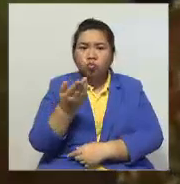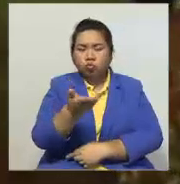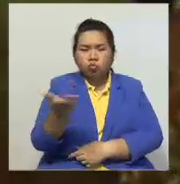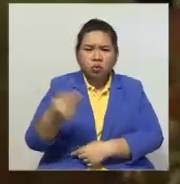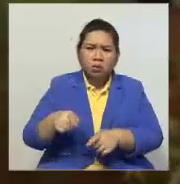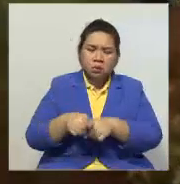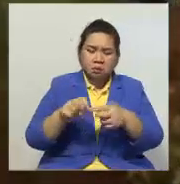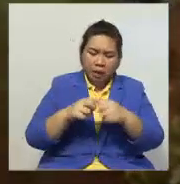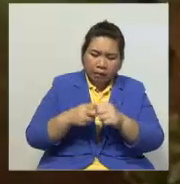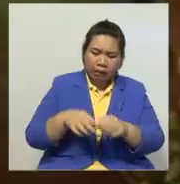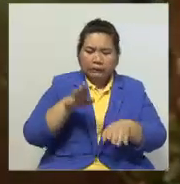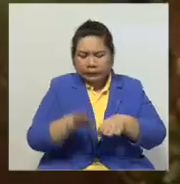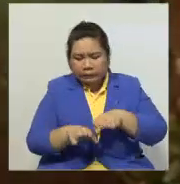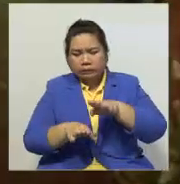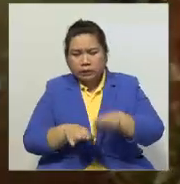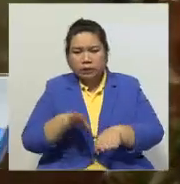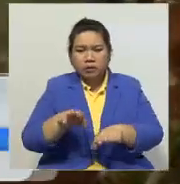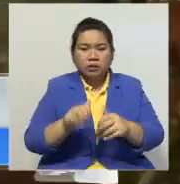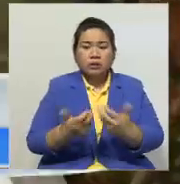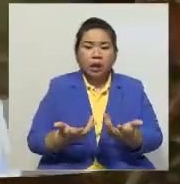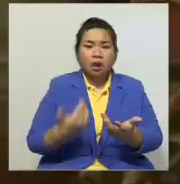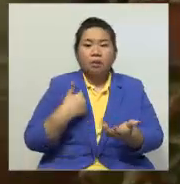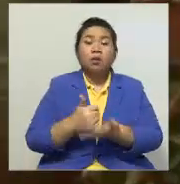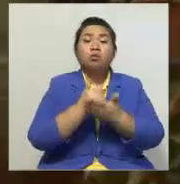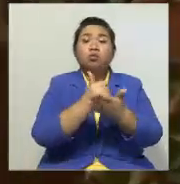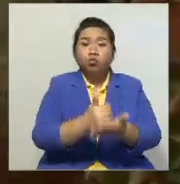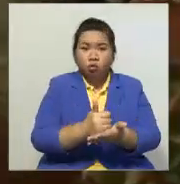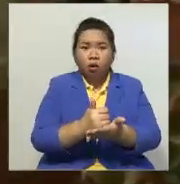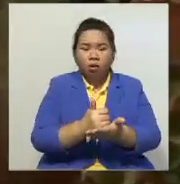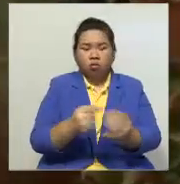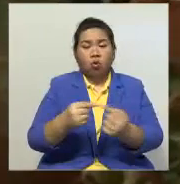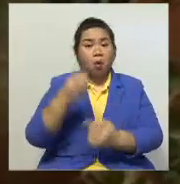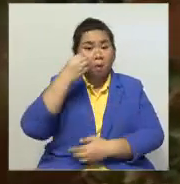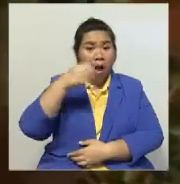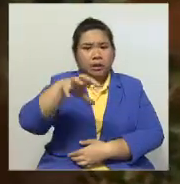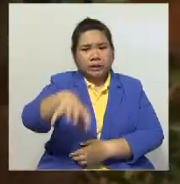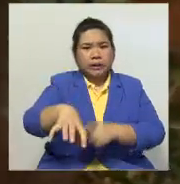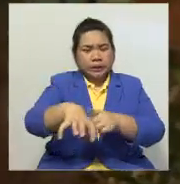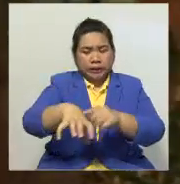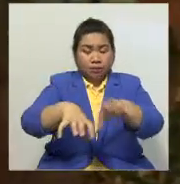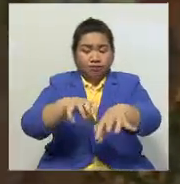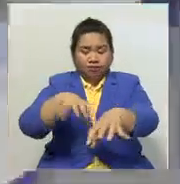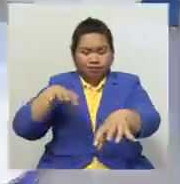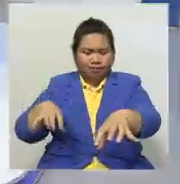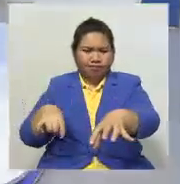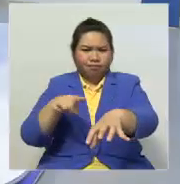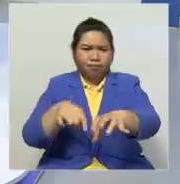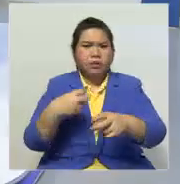ความลำบากในการเดินทางเข้าไปว่าการให้ความช่วยเหลือของชาวบ้านที่หมู่บ้านเกาะเสดิงแล้วก็หมู่บ้านกองม่องทา